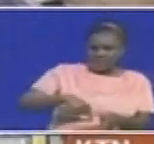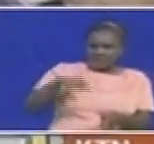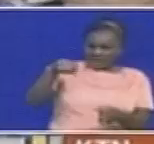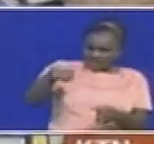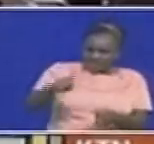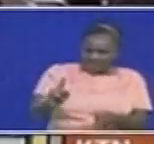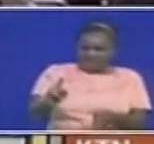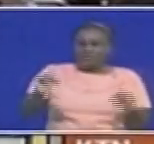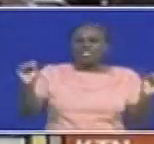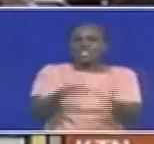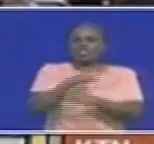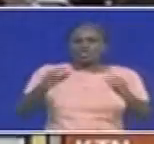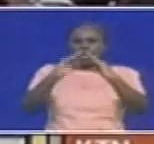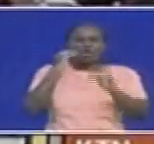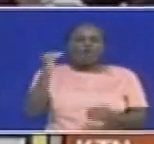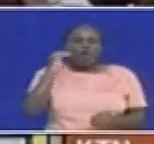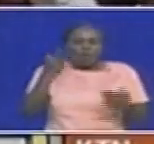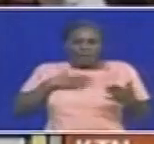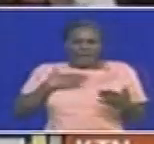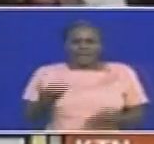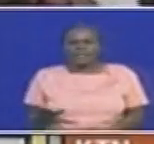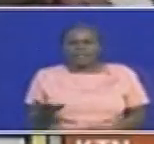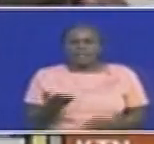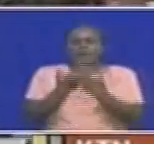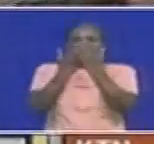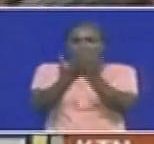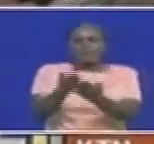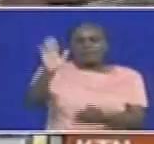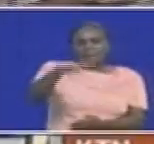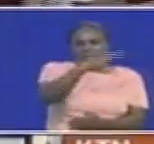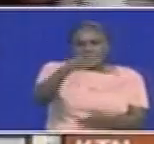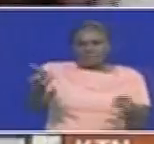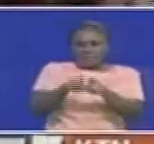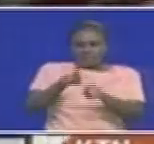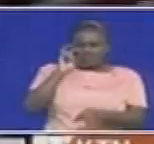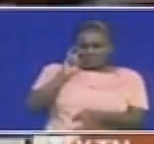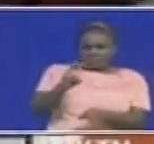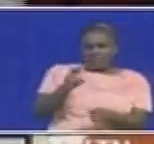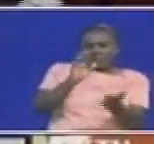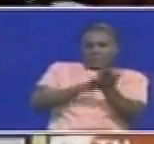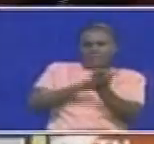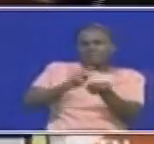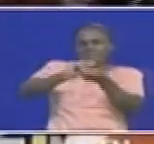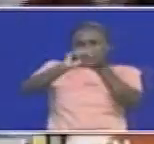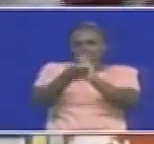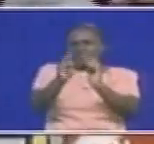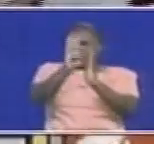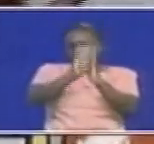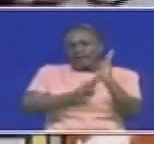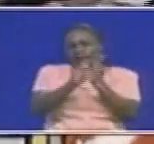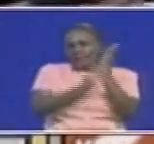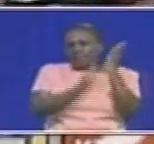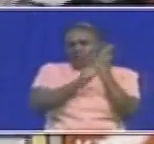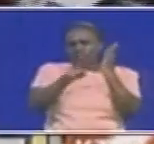atakuja kupomua nyumba. Mswada huo uliofika bungeni kupigwa msasa pia unaambatana na mapendekezo ya kubadilisha vipengee ambavyo